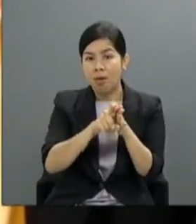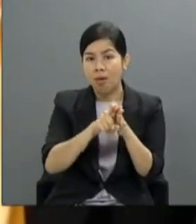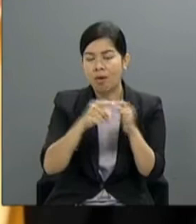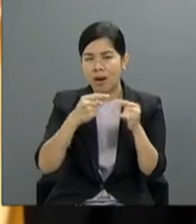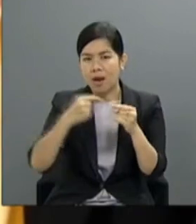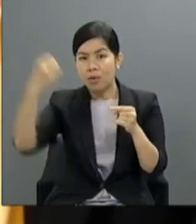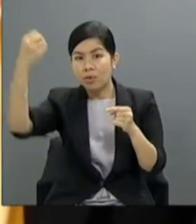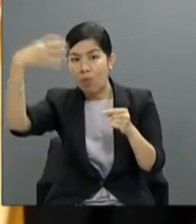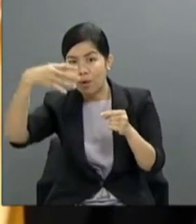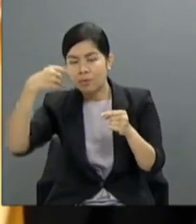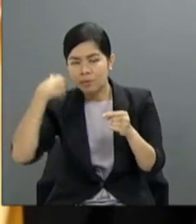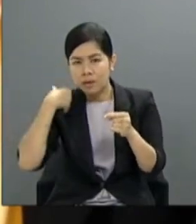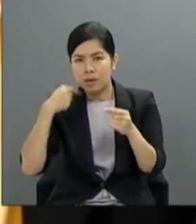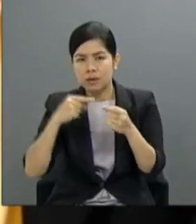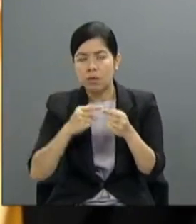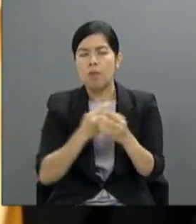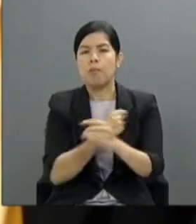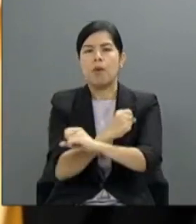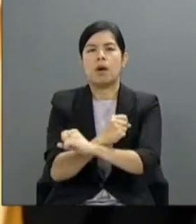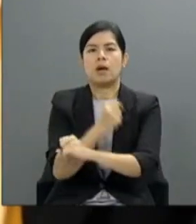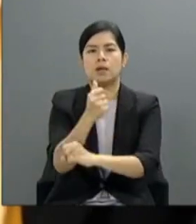ไม่ได้ร้อนมันเป็นรังสี